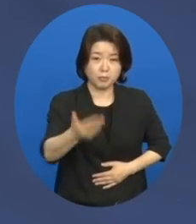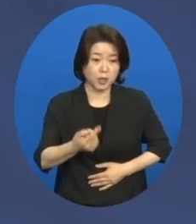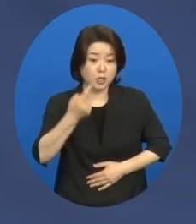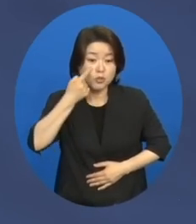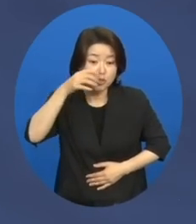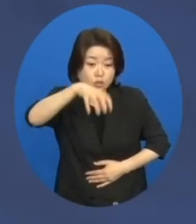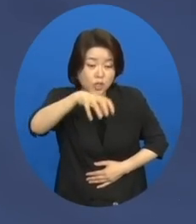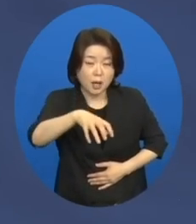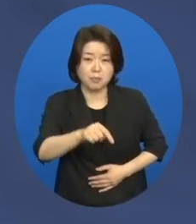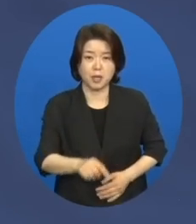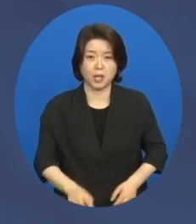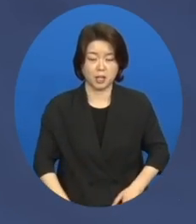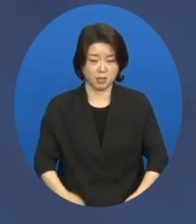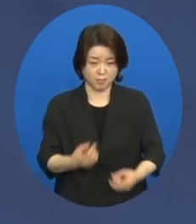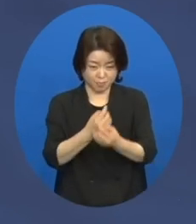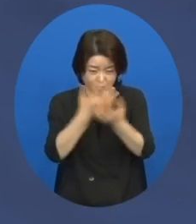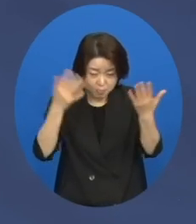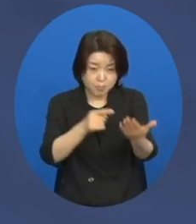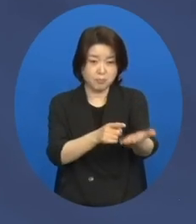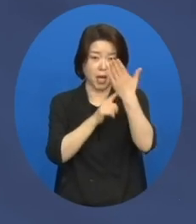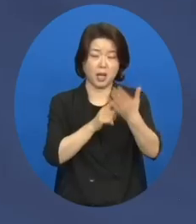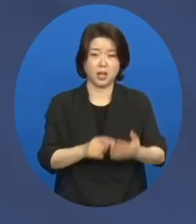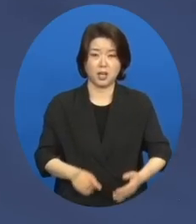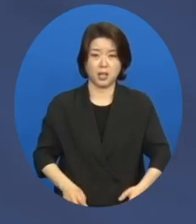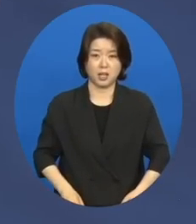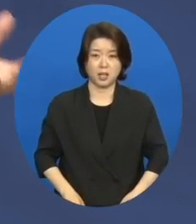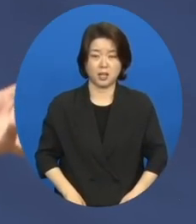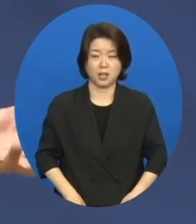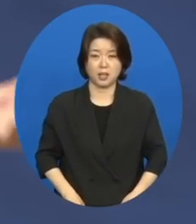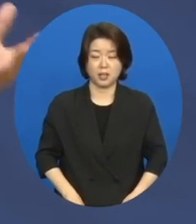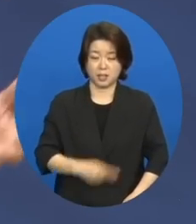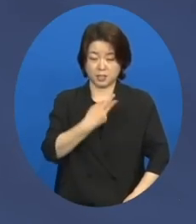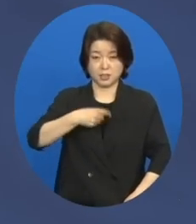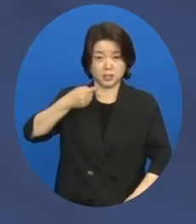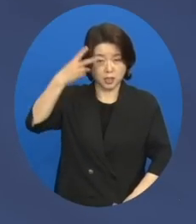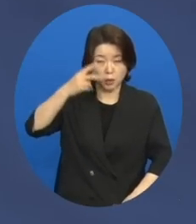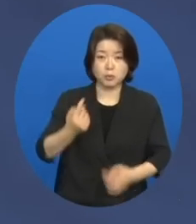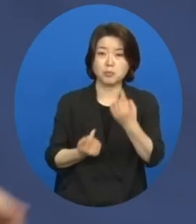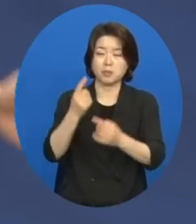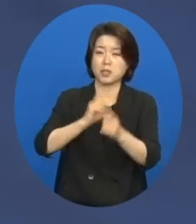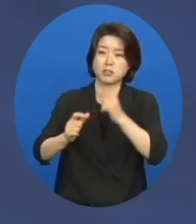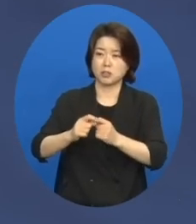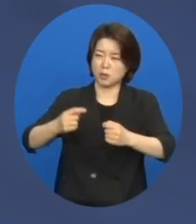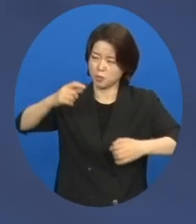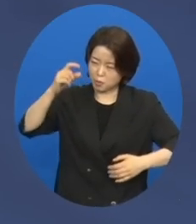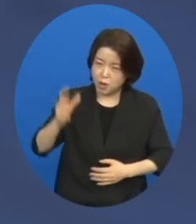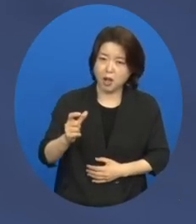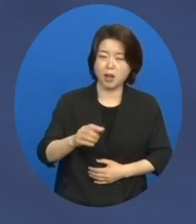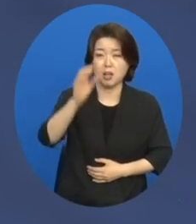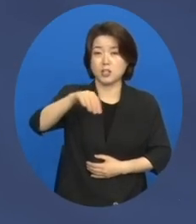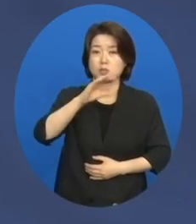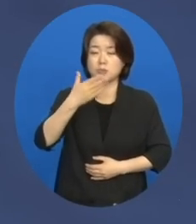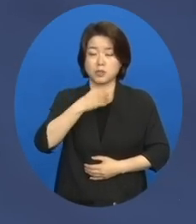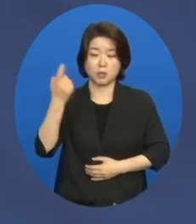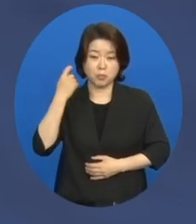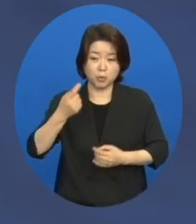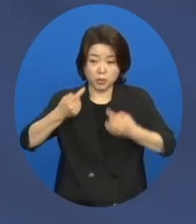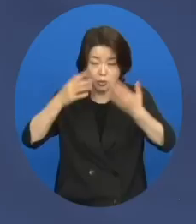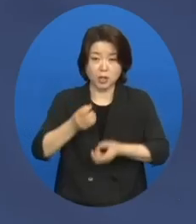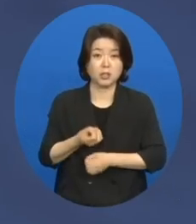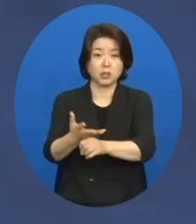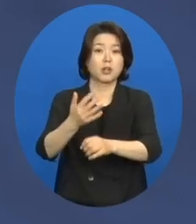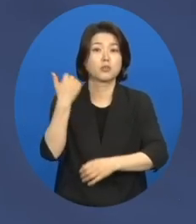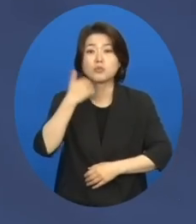눈앞에 밝히 보이거늘. 아니, 사도 바울보다 더 강력하게 십자가의 복음을 정확하게 전할 사람이 어디